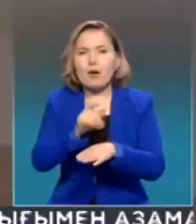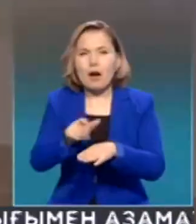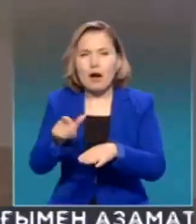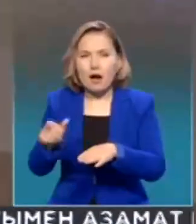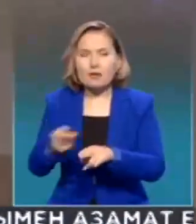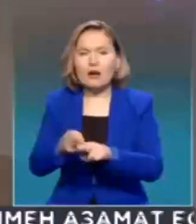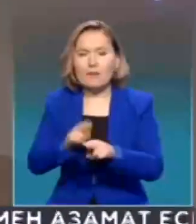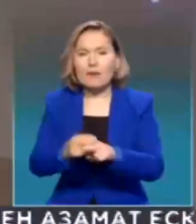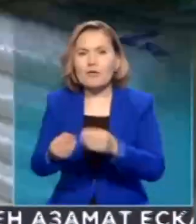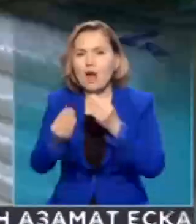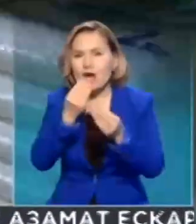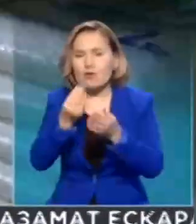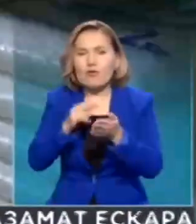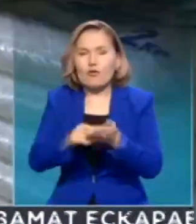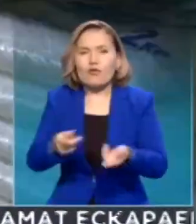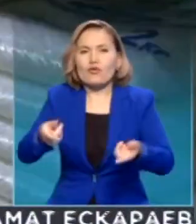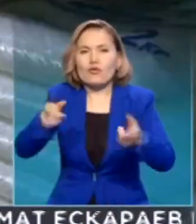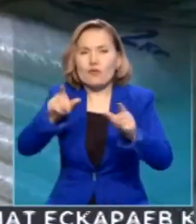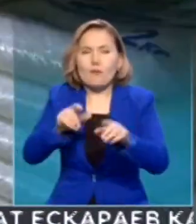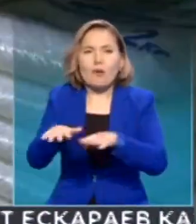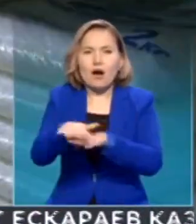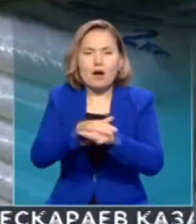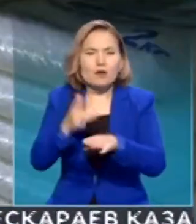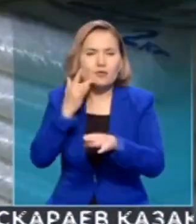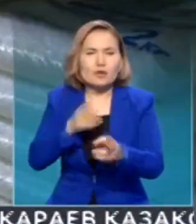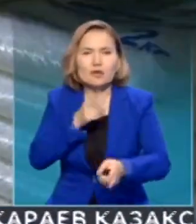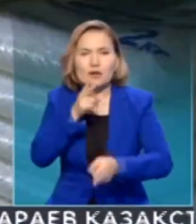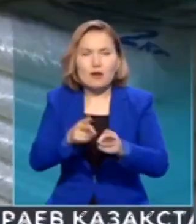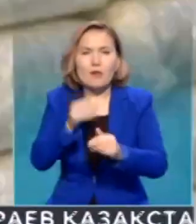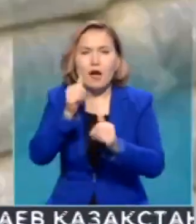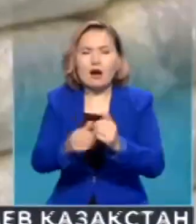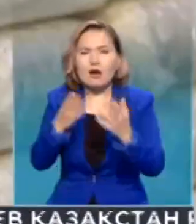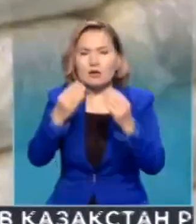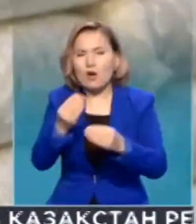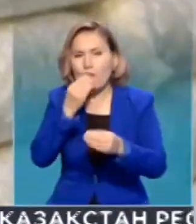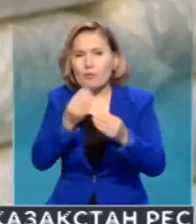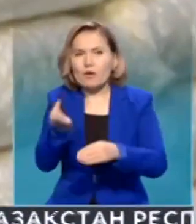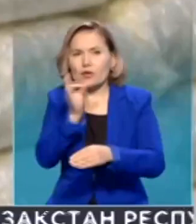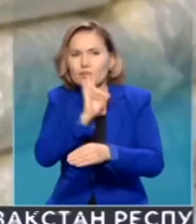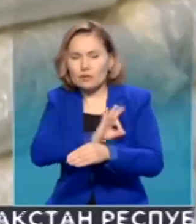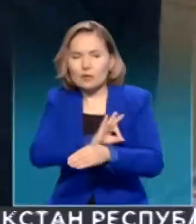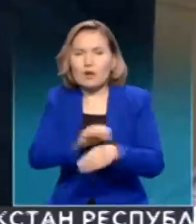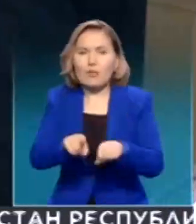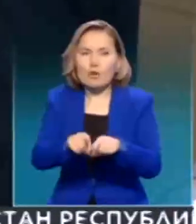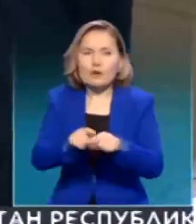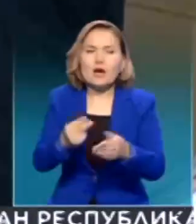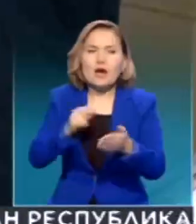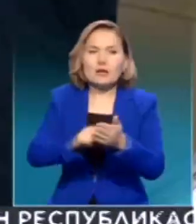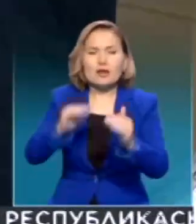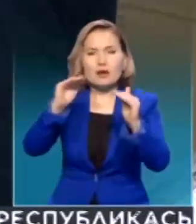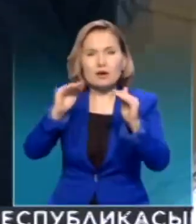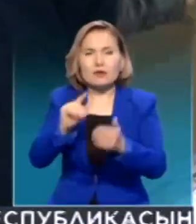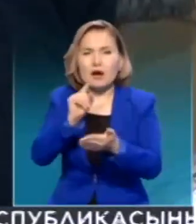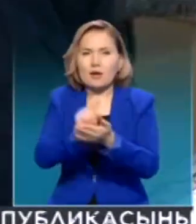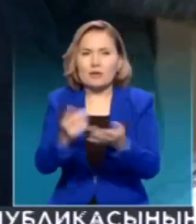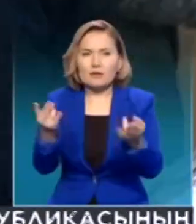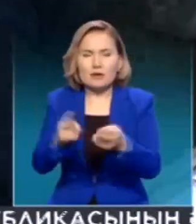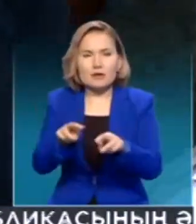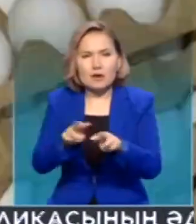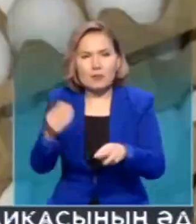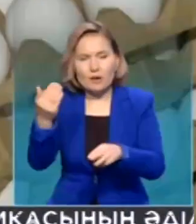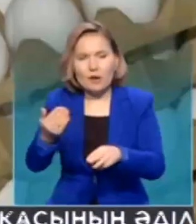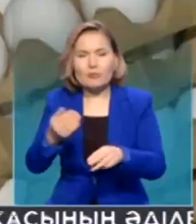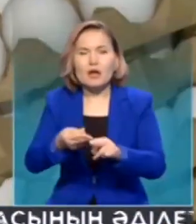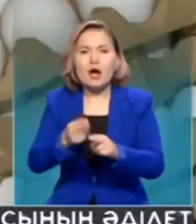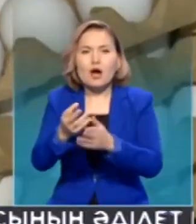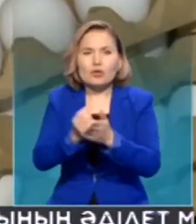бағасы арқылы сезінеді. Сондықтан әуелі күнделікті тұтынатын тауарлардың бағасын бірізге түсіру маңызды. Ауыл шаруашылығы министрінің мәліметінше,